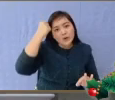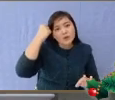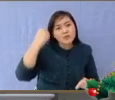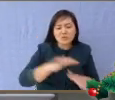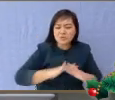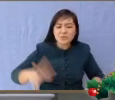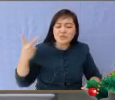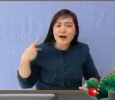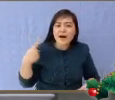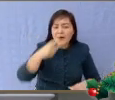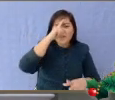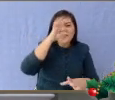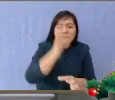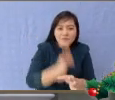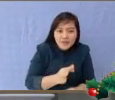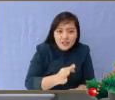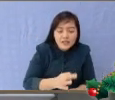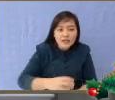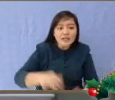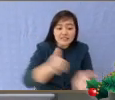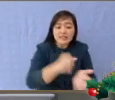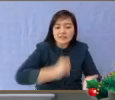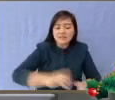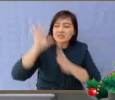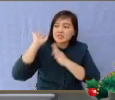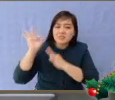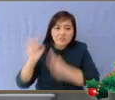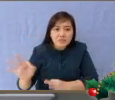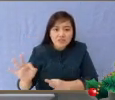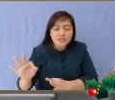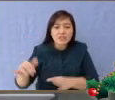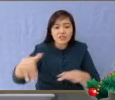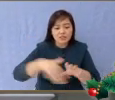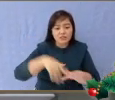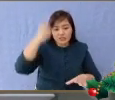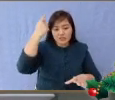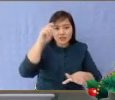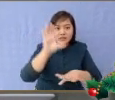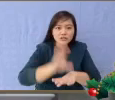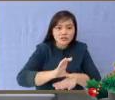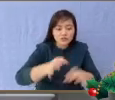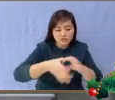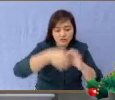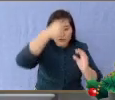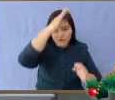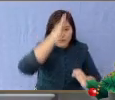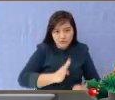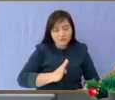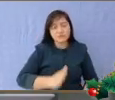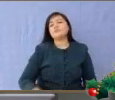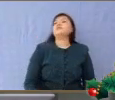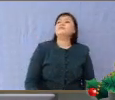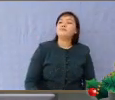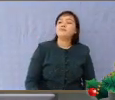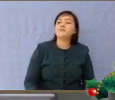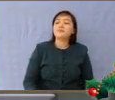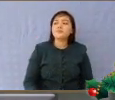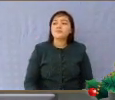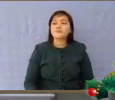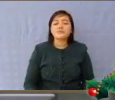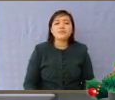this pulpit has been a witness, that pews been a witness, na sinasabi palagi ng ating pong